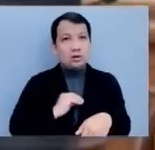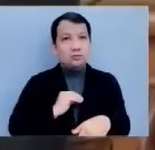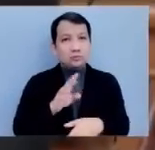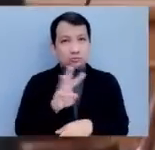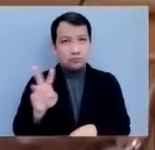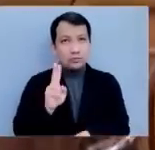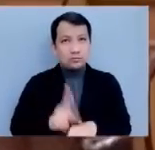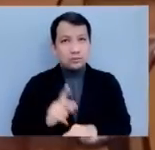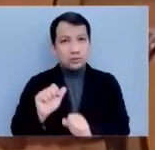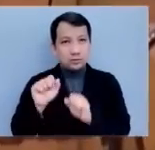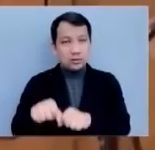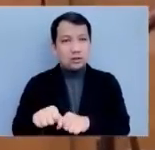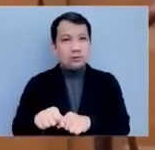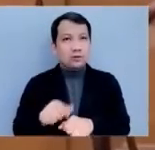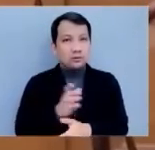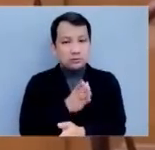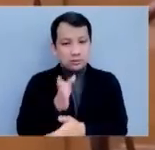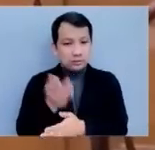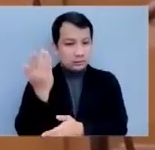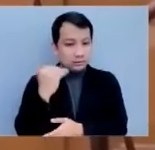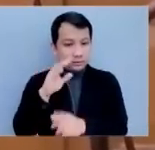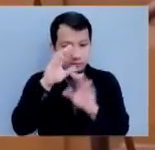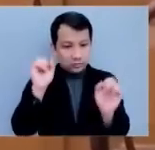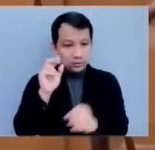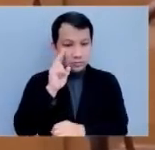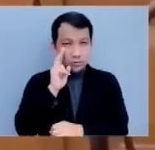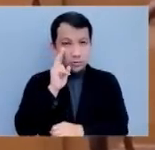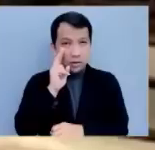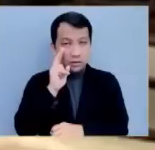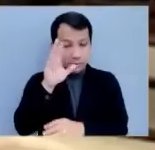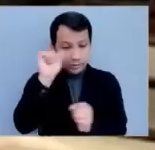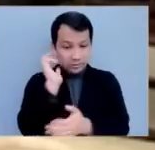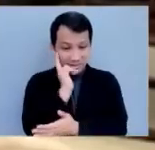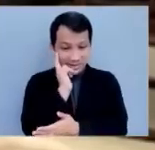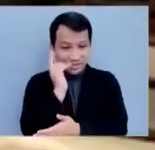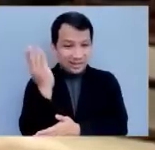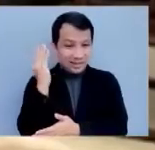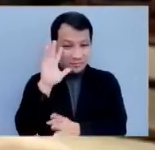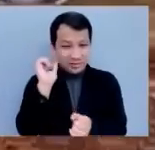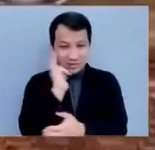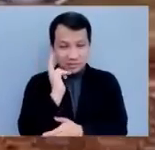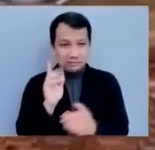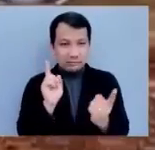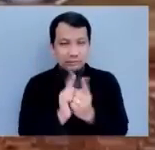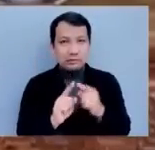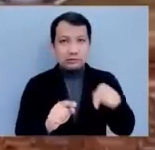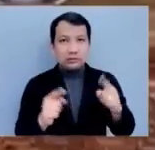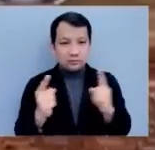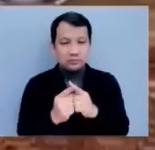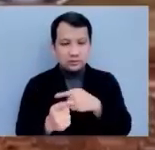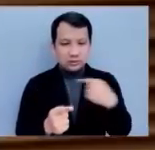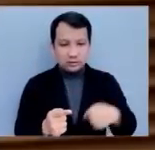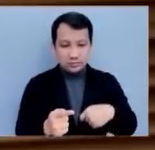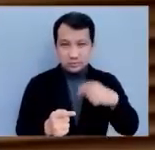Sea. Sa gitna niyan, nakipagpulong kamakailan si dating Pangulong Rodrigo Duterte kay Chinese President Xi Jinping sa Beijing. Kaya naman interesado si